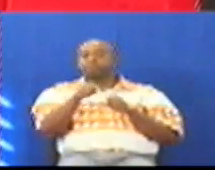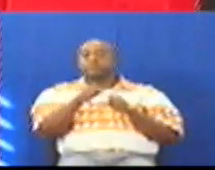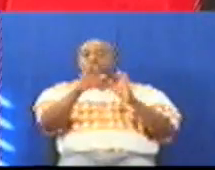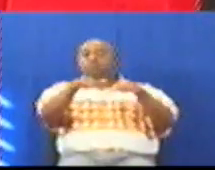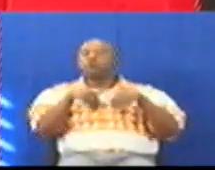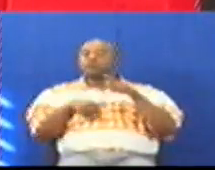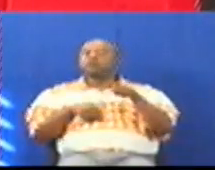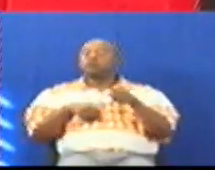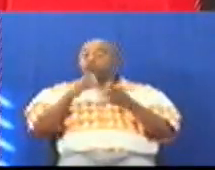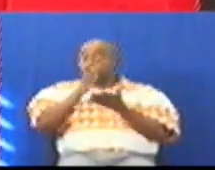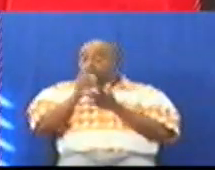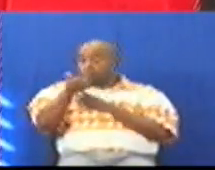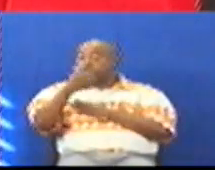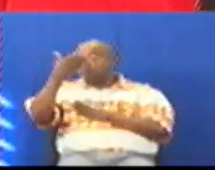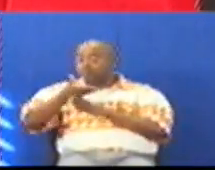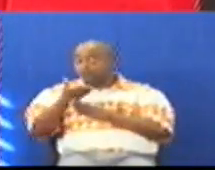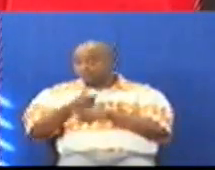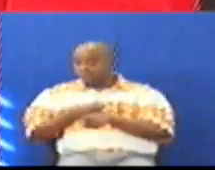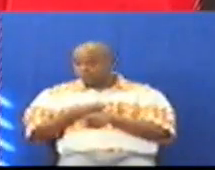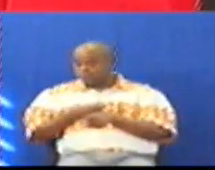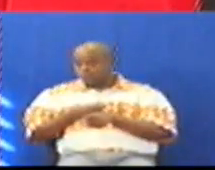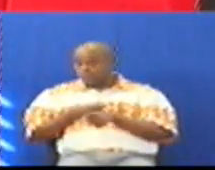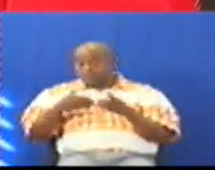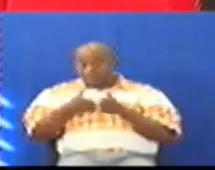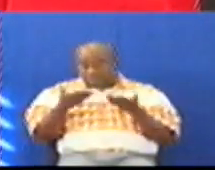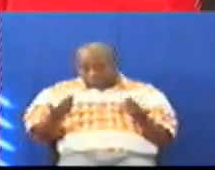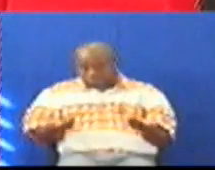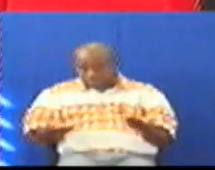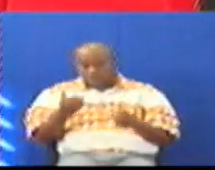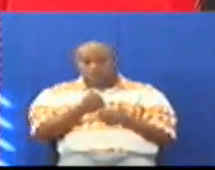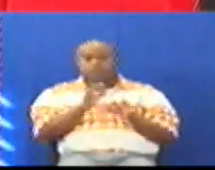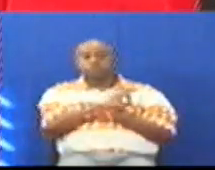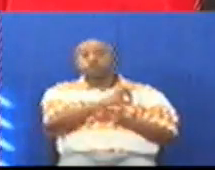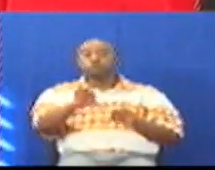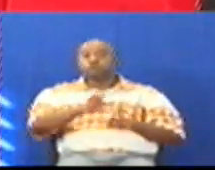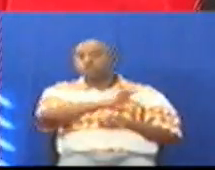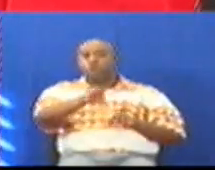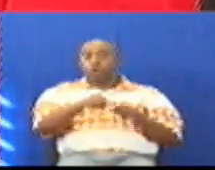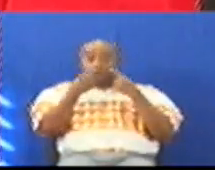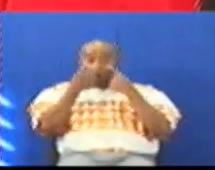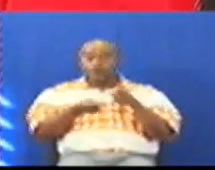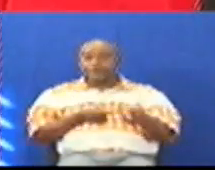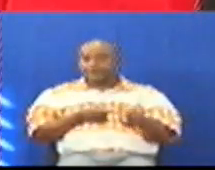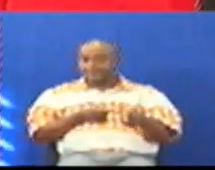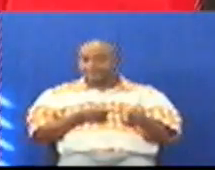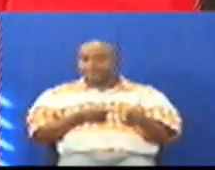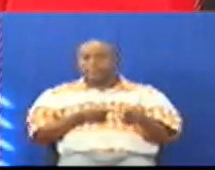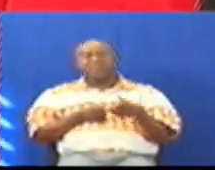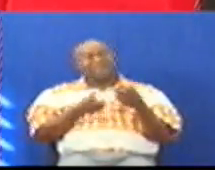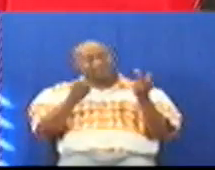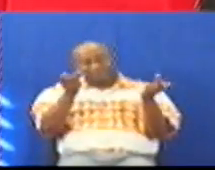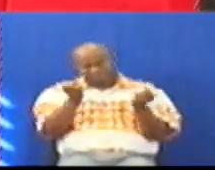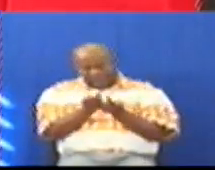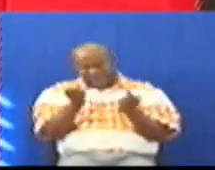na uzoefu wako ndio umewezesha kufanya kazi nzuri ambayo tunaiona sasa. Lakini si hilo tu,